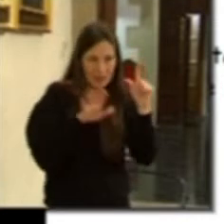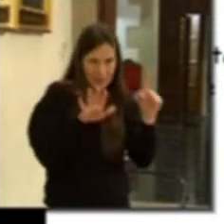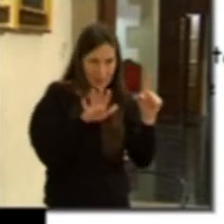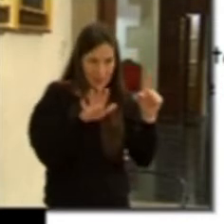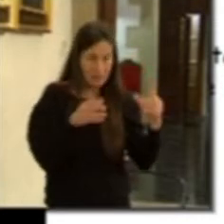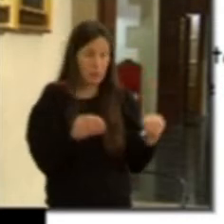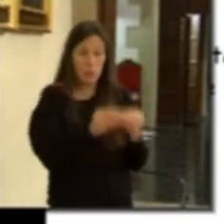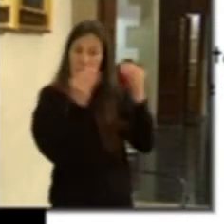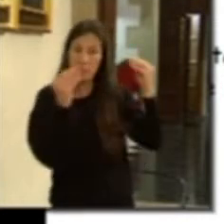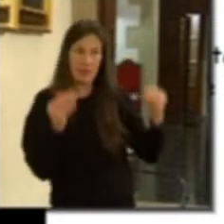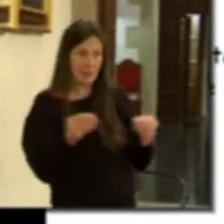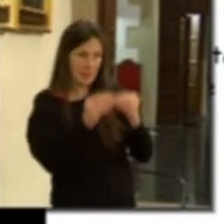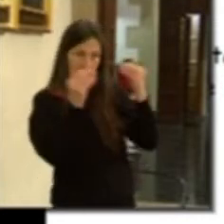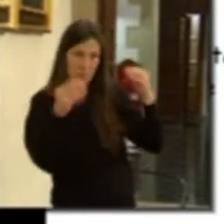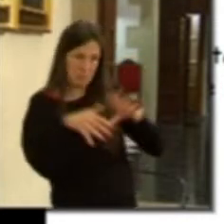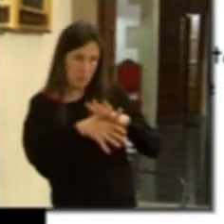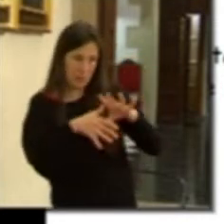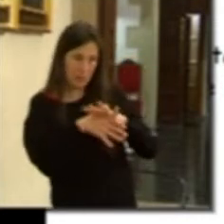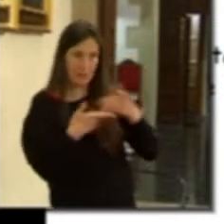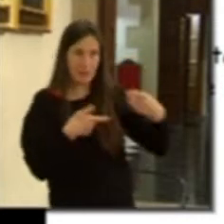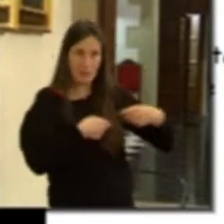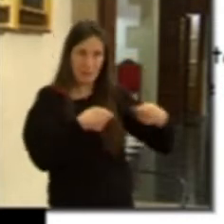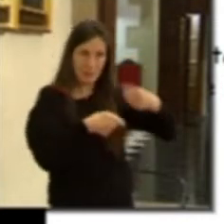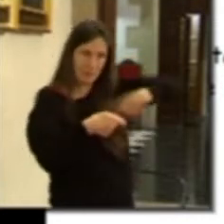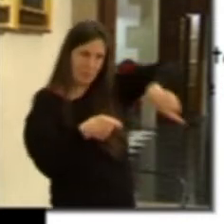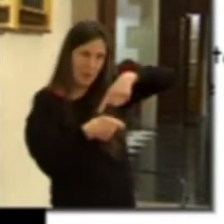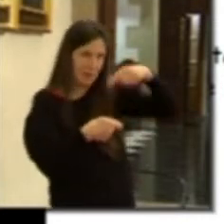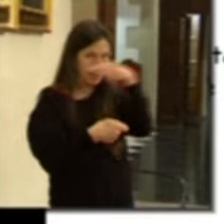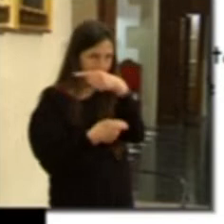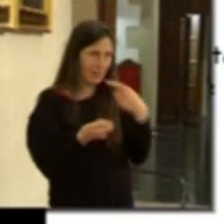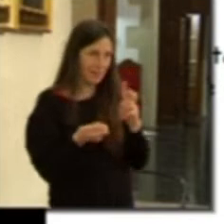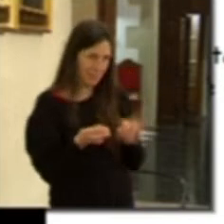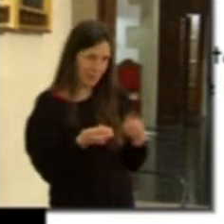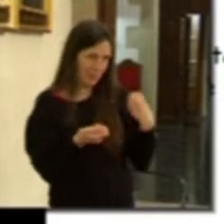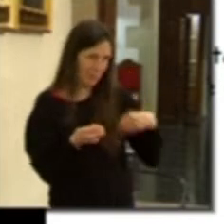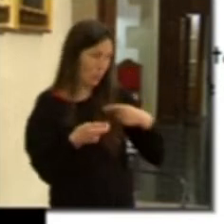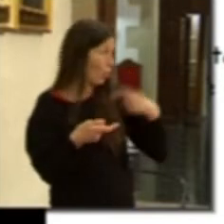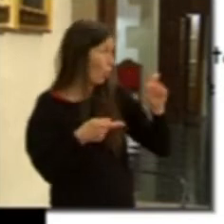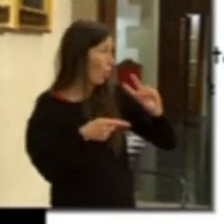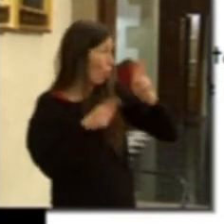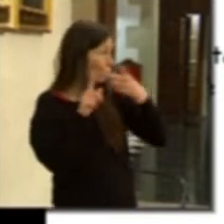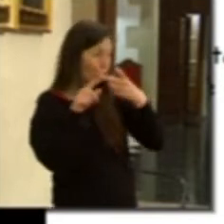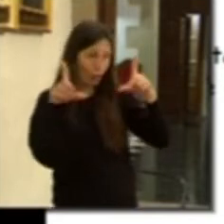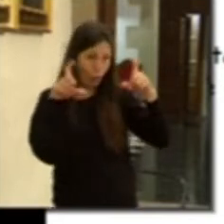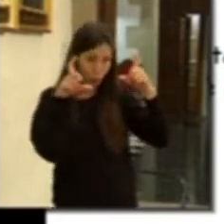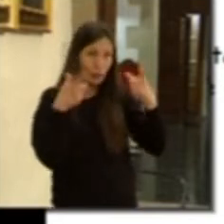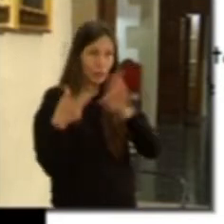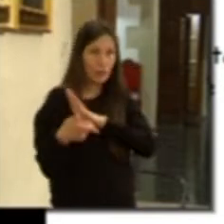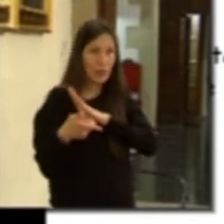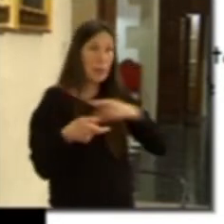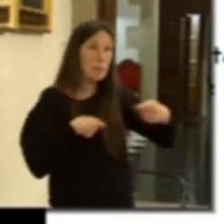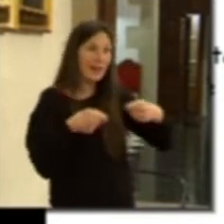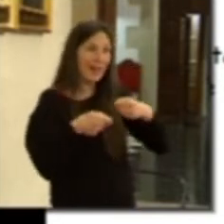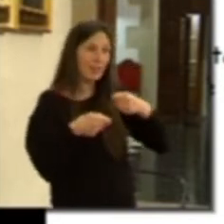a la plaça d'aquí Vic. La que teniu a la vostra esquerra és un mercat del Ram, que jo calculo més o menys pels mateixos